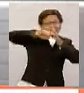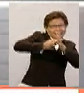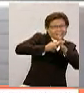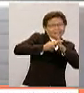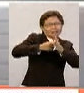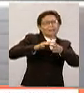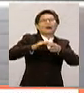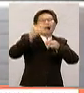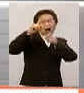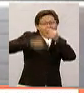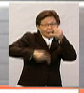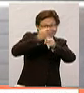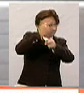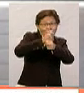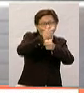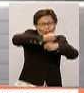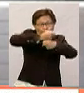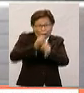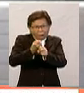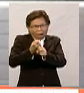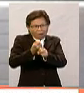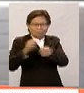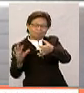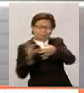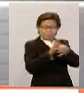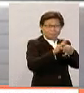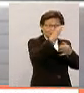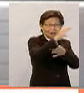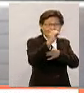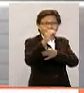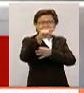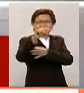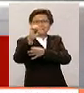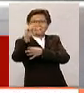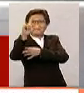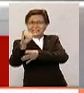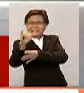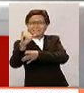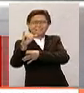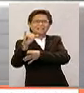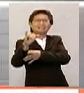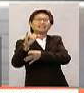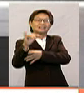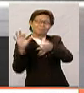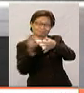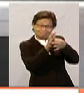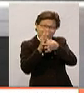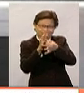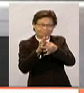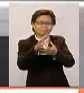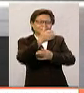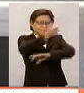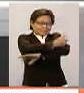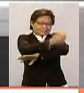sepenuhnya hujung tahun ini. Ia dihasilkan hasil usaha sama syarikat Zhejiang Geely Holdings Group atau Geely. Ketua Pegawai